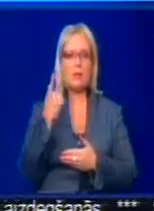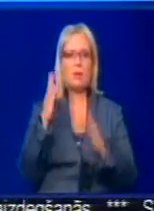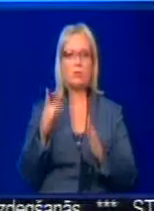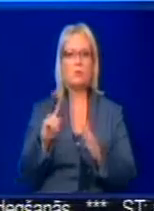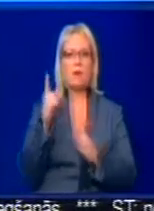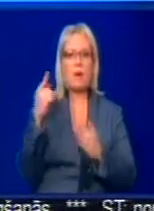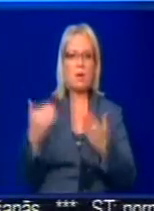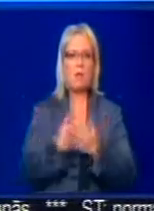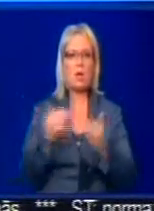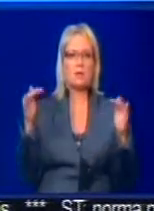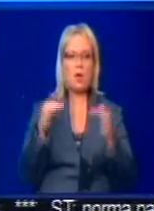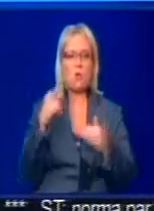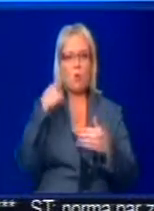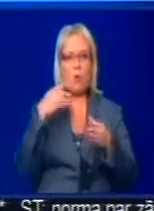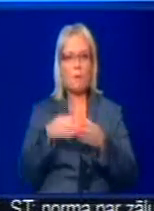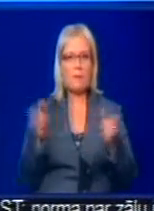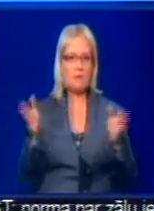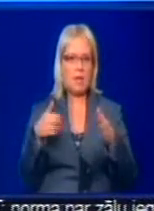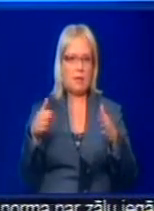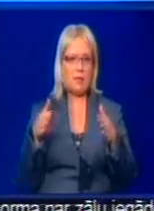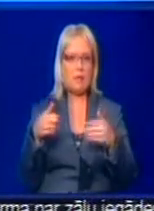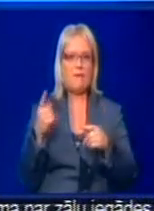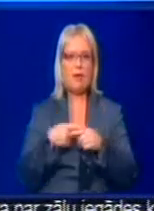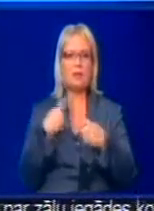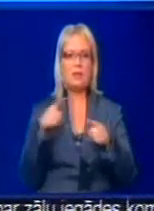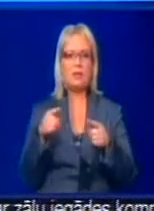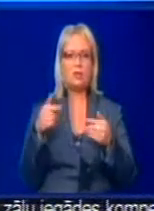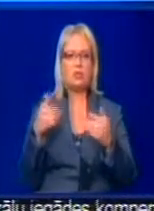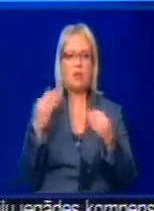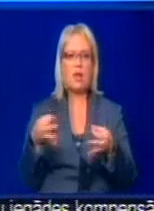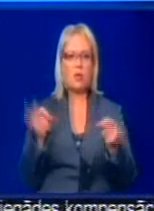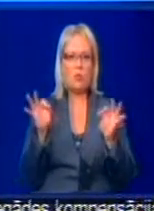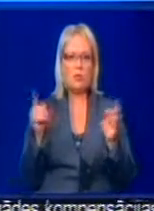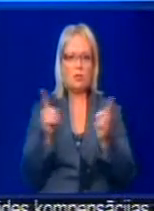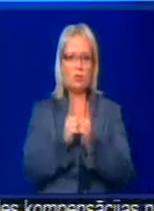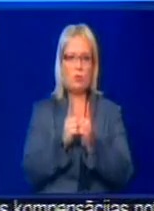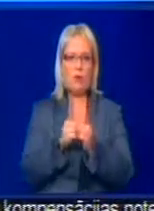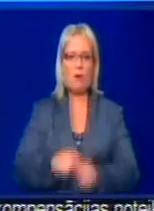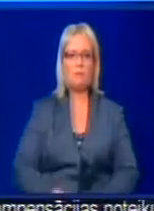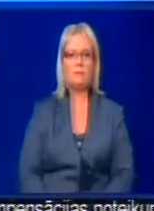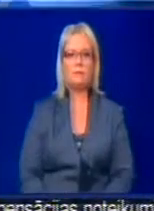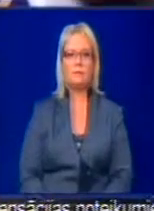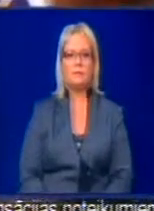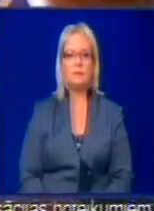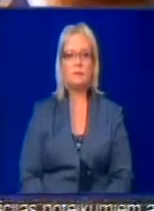būs pirmā jaunā sasaukuma domas sēde. Ziņu turpinājumā vēl citas šīs dienas aktualitātes īsumā.